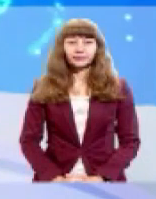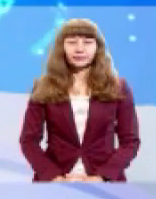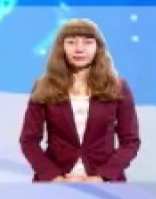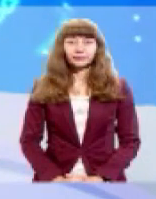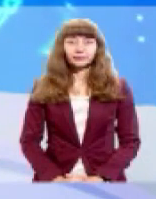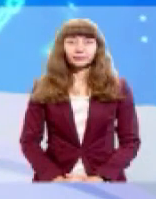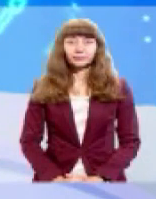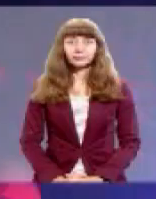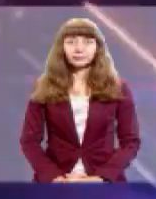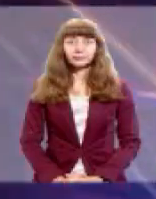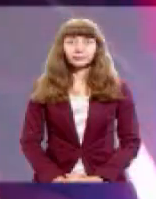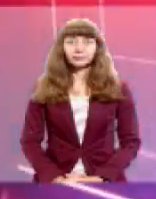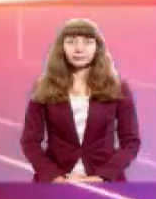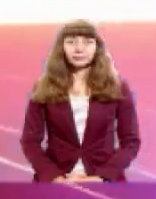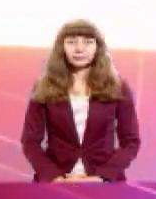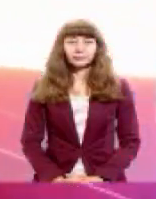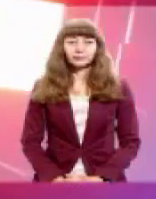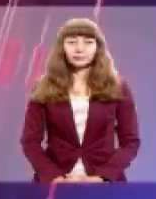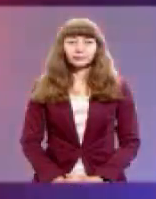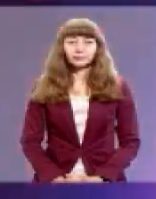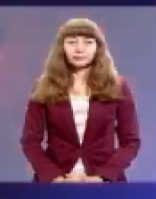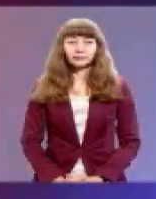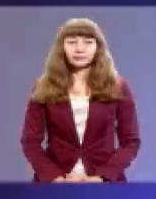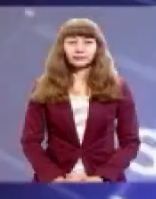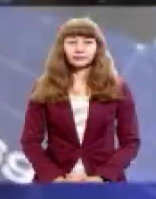нұсқа тоқталайық.